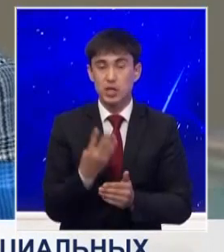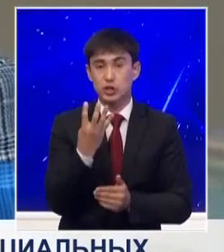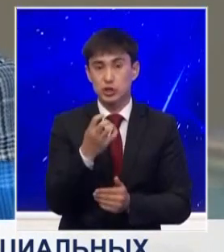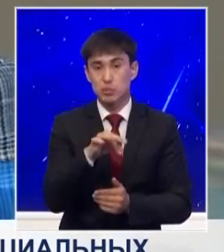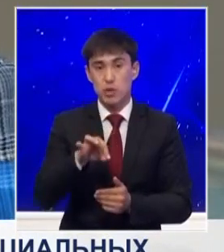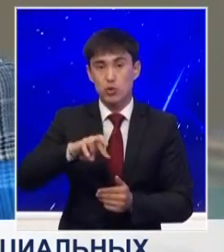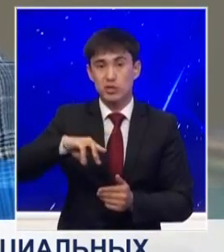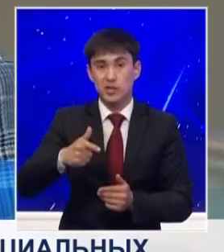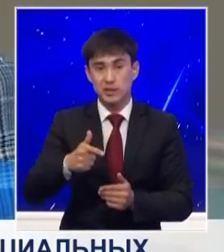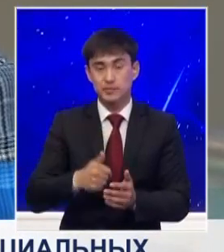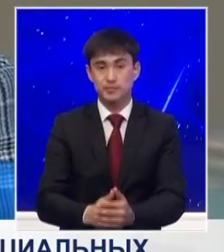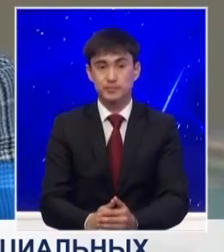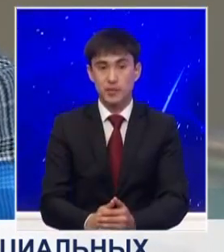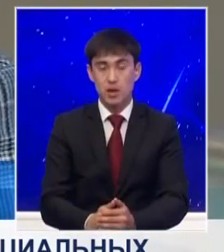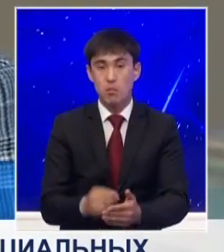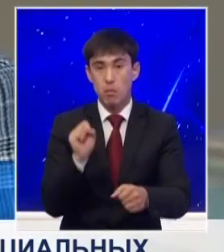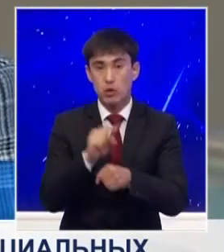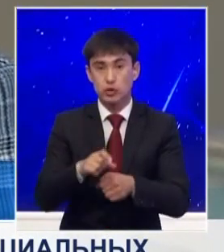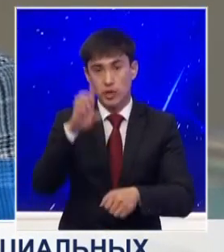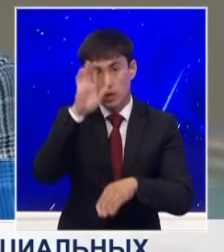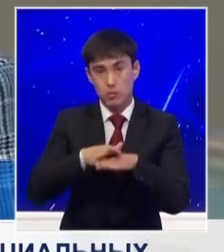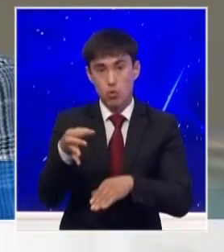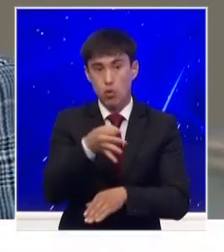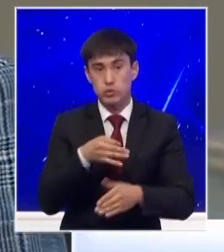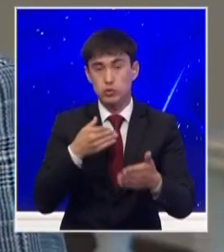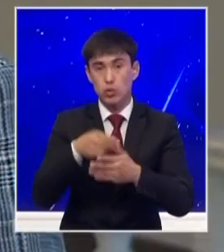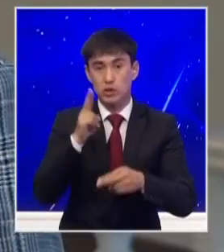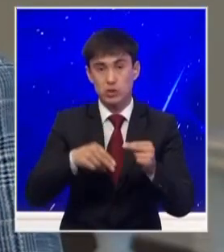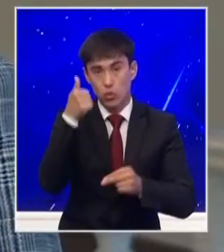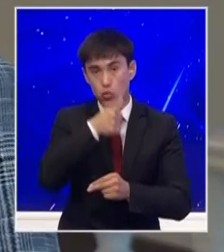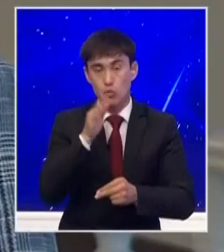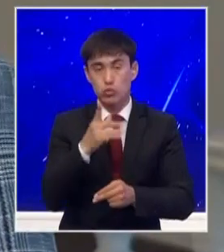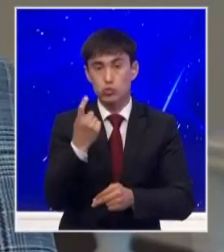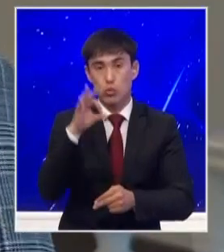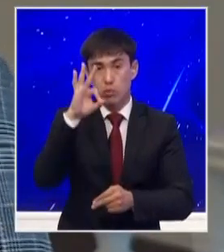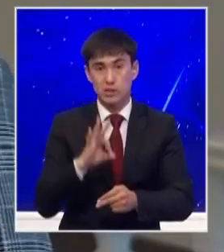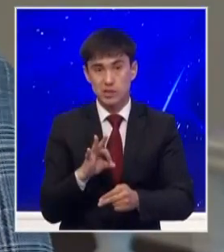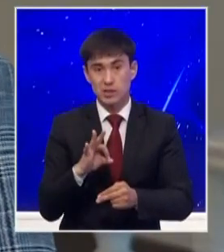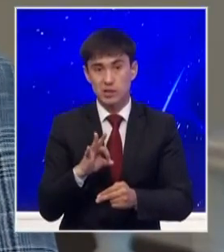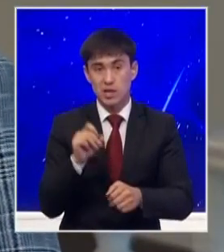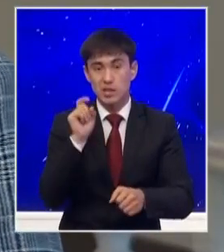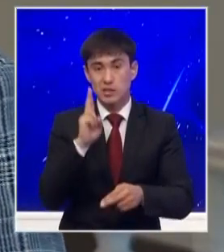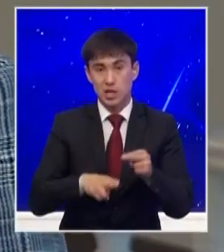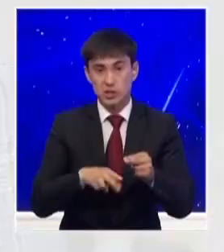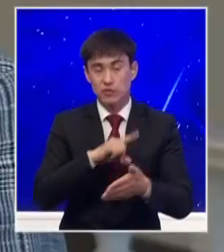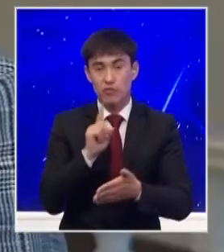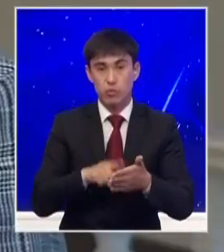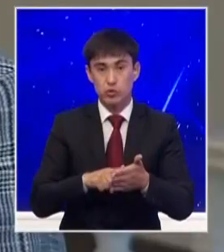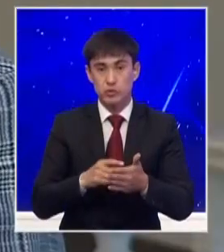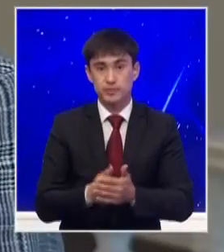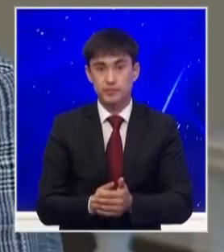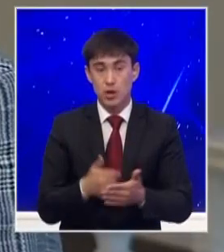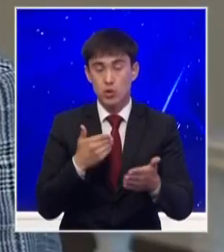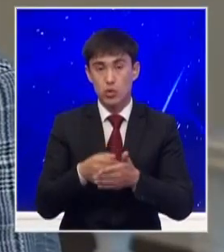400 миллионов тенге по поручению Акима области. До конца года мы будем 100% заканчивать этот вопрос. Кроме того,